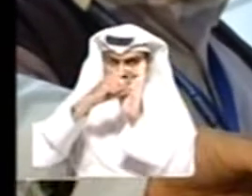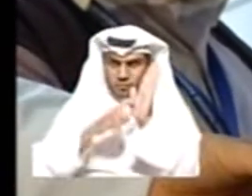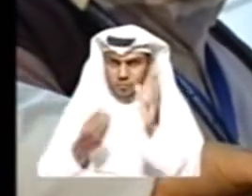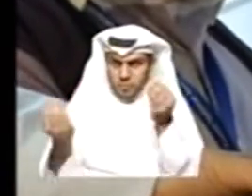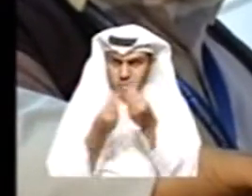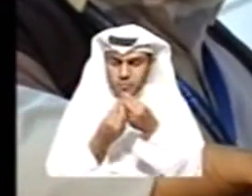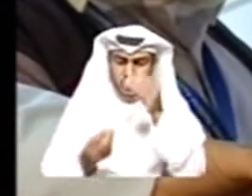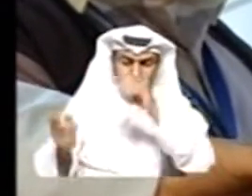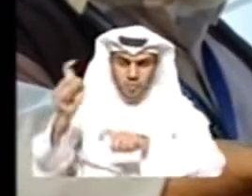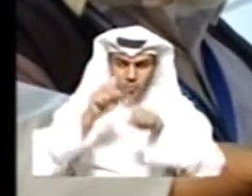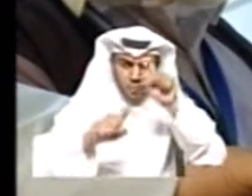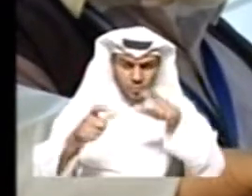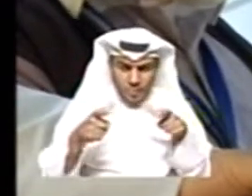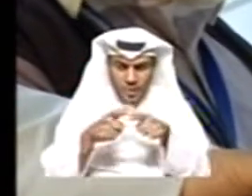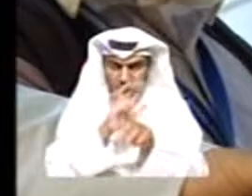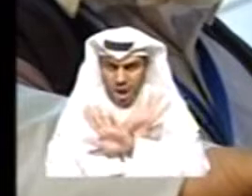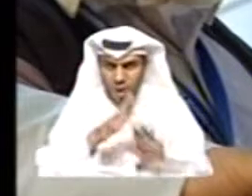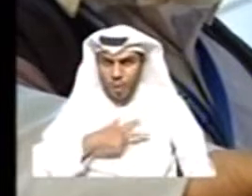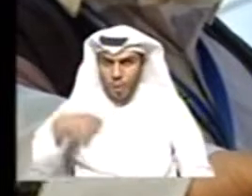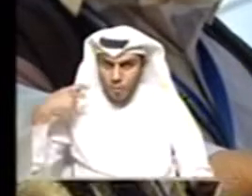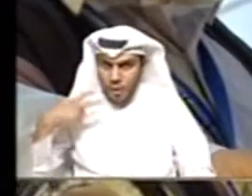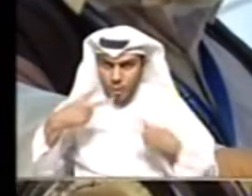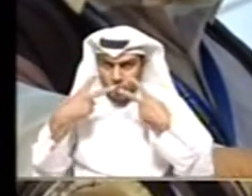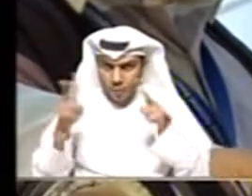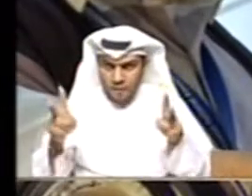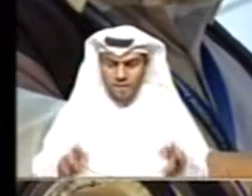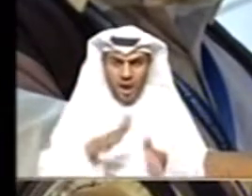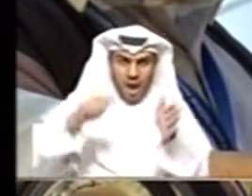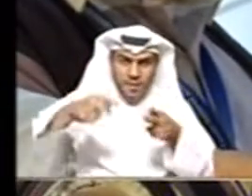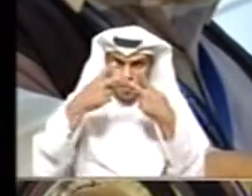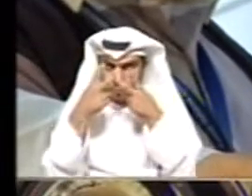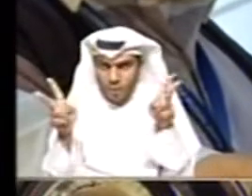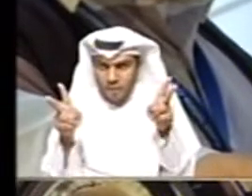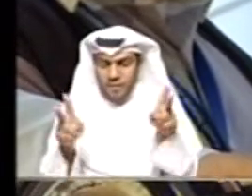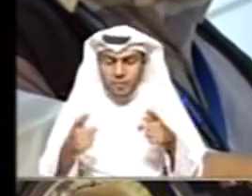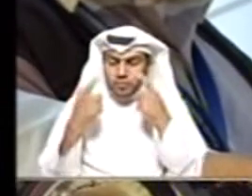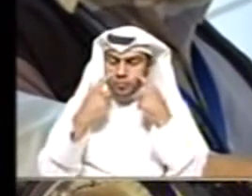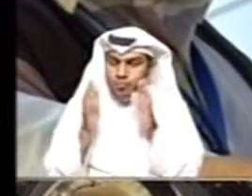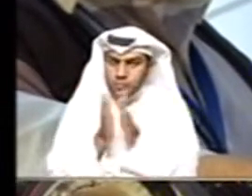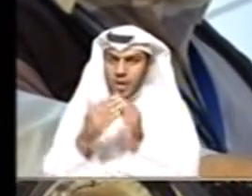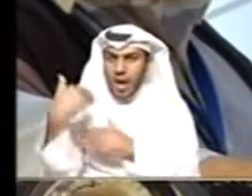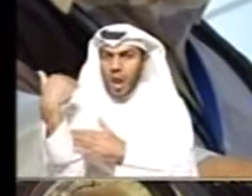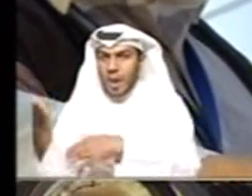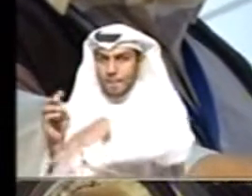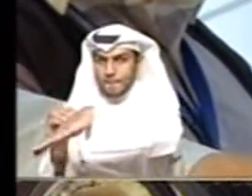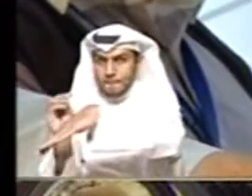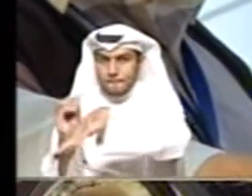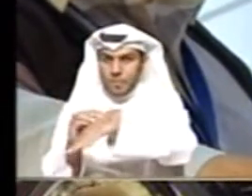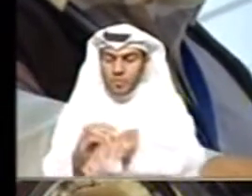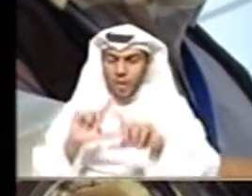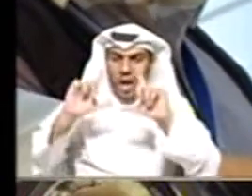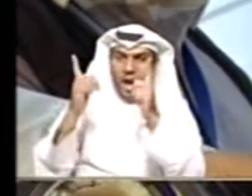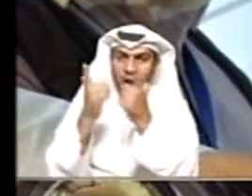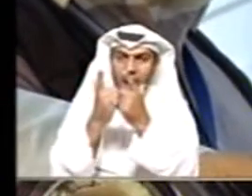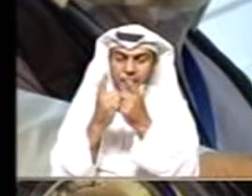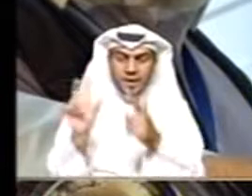ولكن هم تعرفون كل المشاريع تأتي في اللجنة، مشاريع الحكومة تذهب دايركت إلى اللجنة المعنية، ما هي